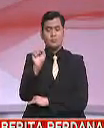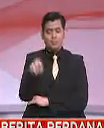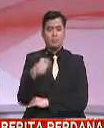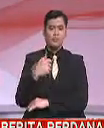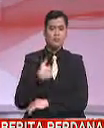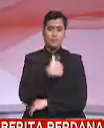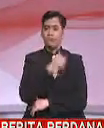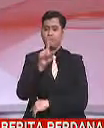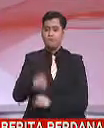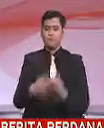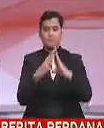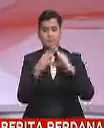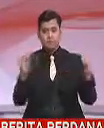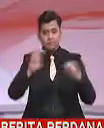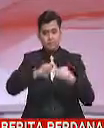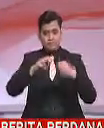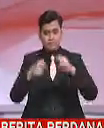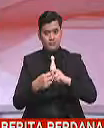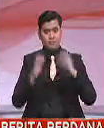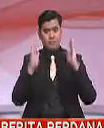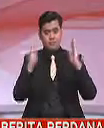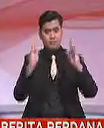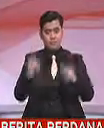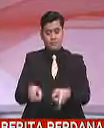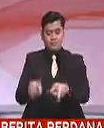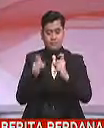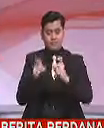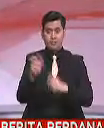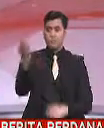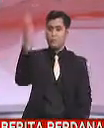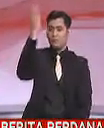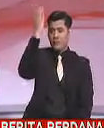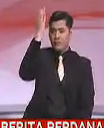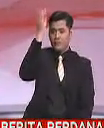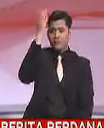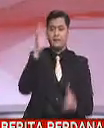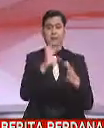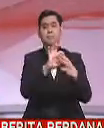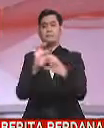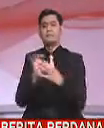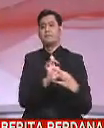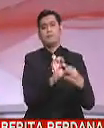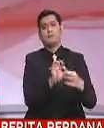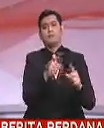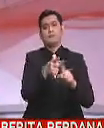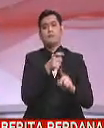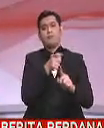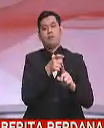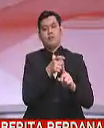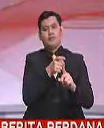perlu menyelesaikan masalah ini dalam tempoh yang cepat dan alhamdulillah dengan kerjasama dengan bandaraya dan